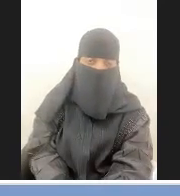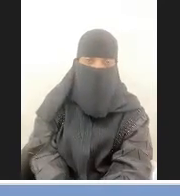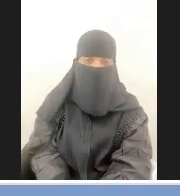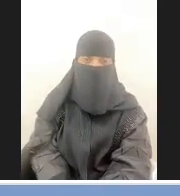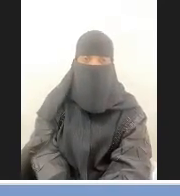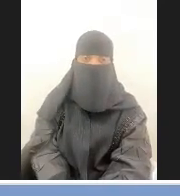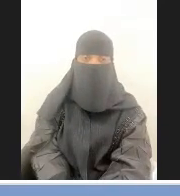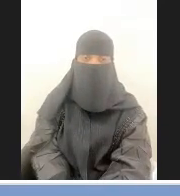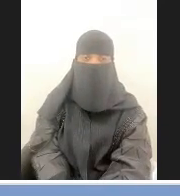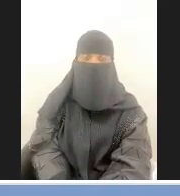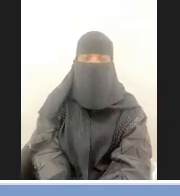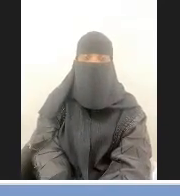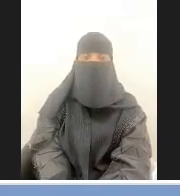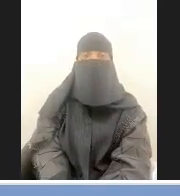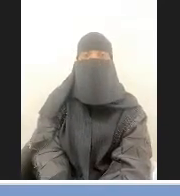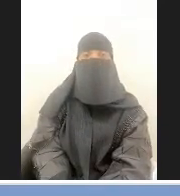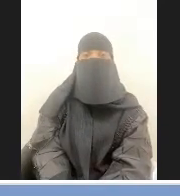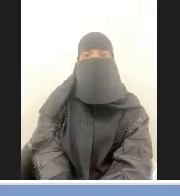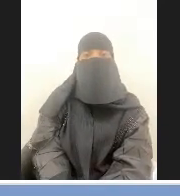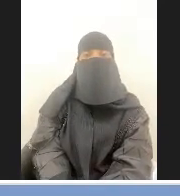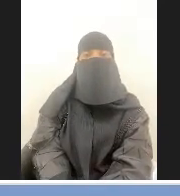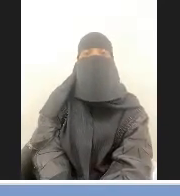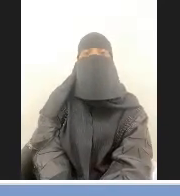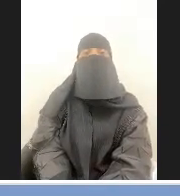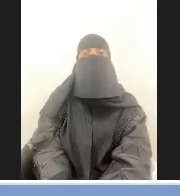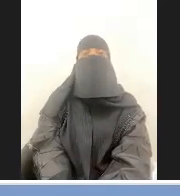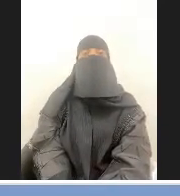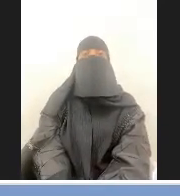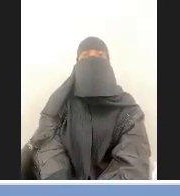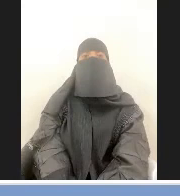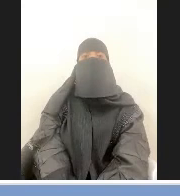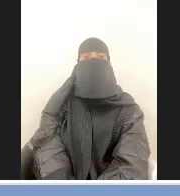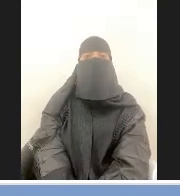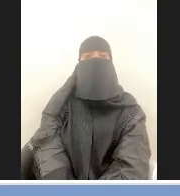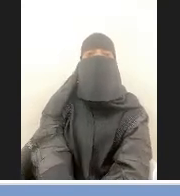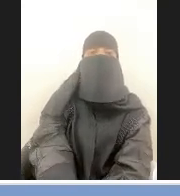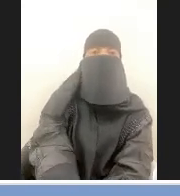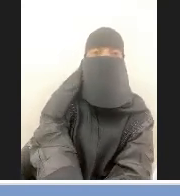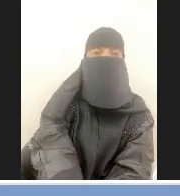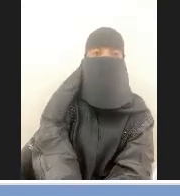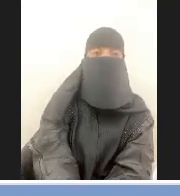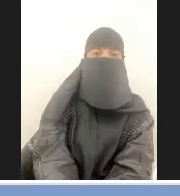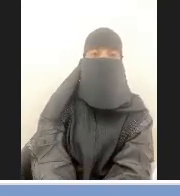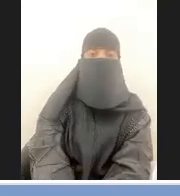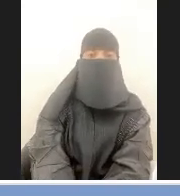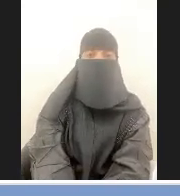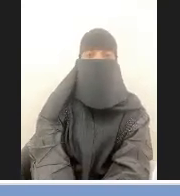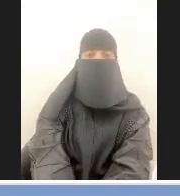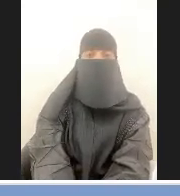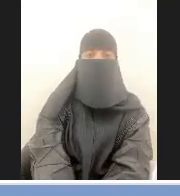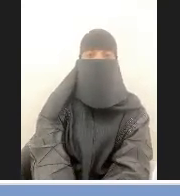للمتعلم، سواء كان يعني عفوا بعد هل الصوت واضح؟